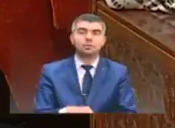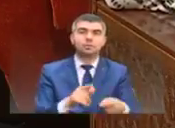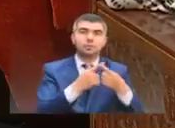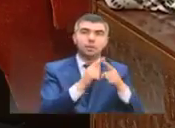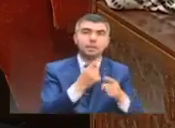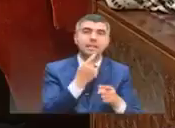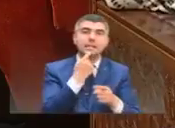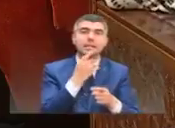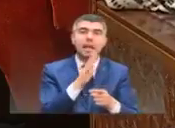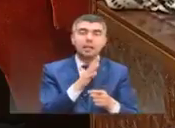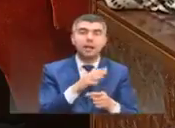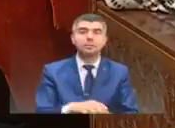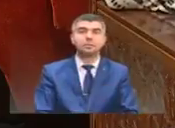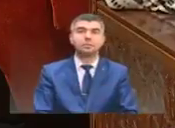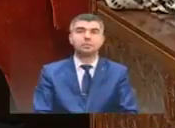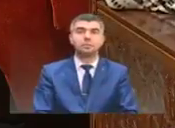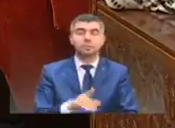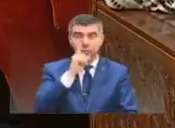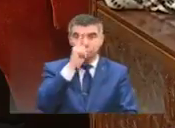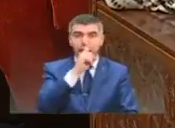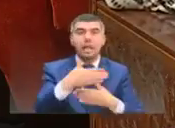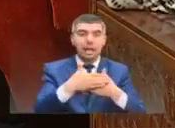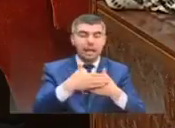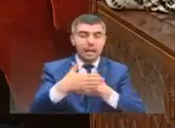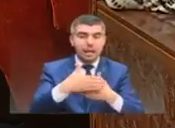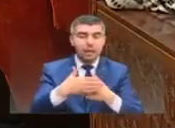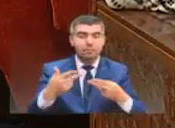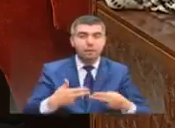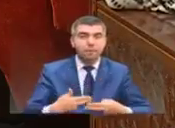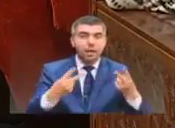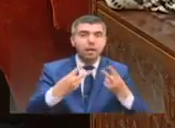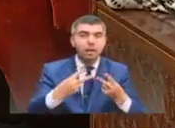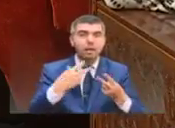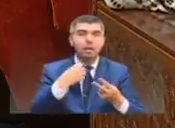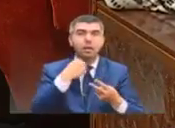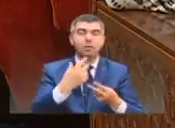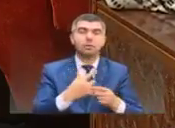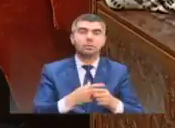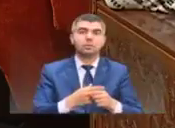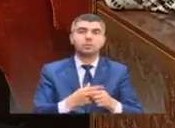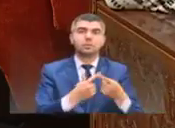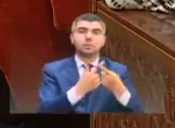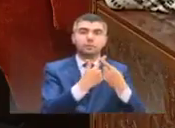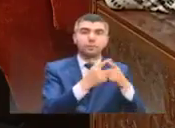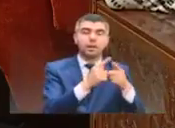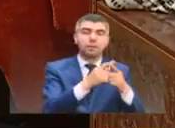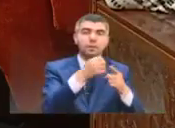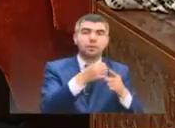تازه غتعرف تزويد بالماء الصالح للشرب، هي المشاريع هي اللي يشرف عليها المكتب يعني القيد